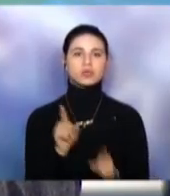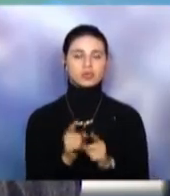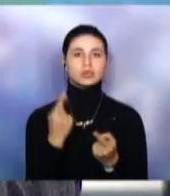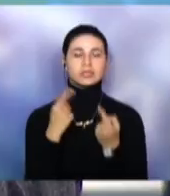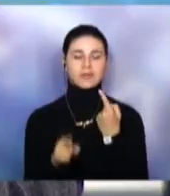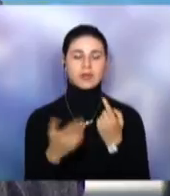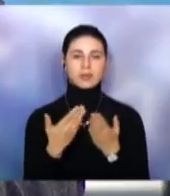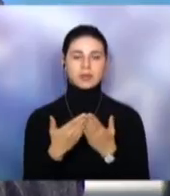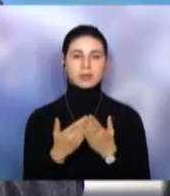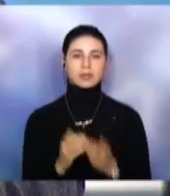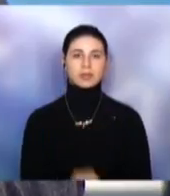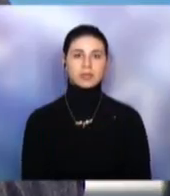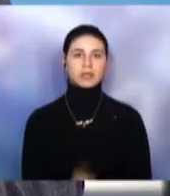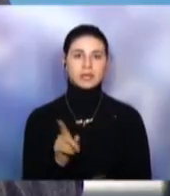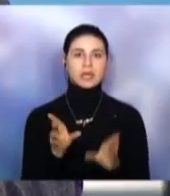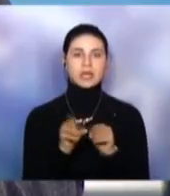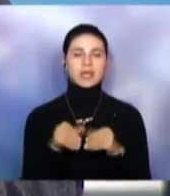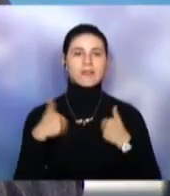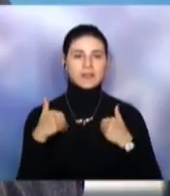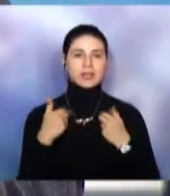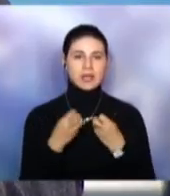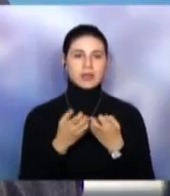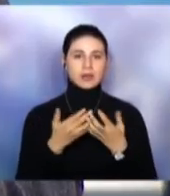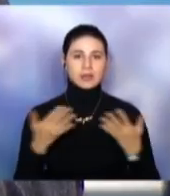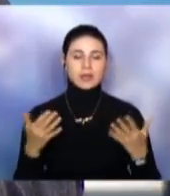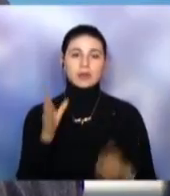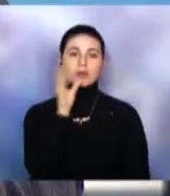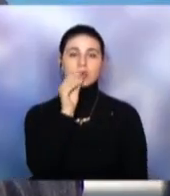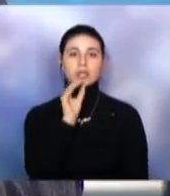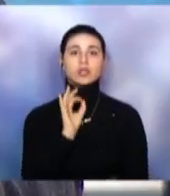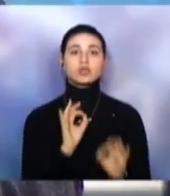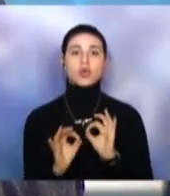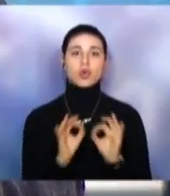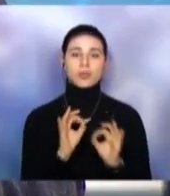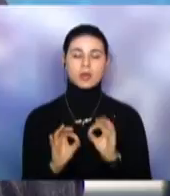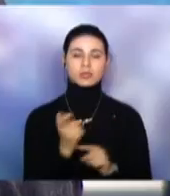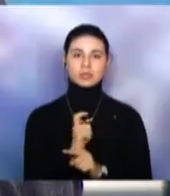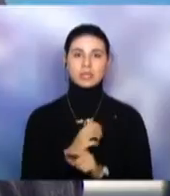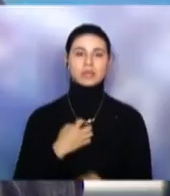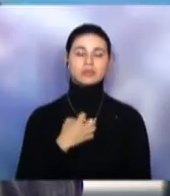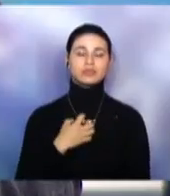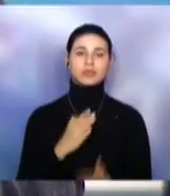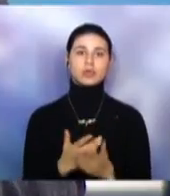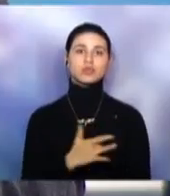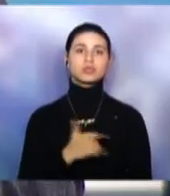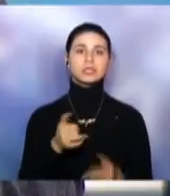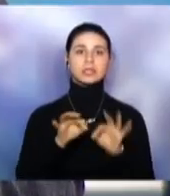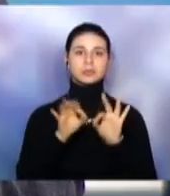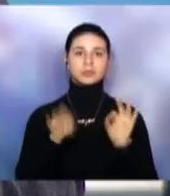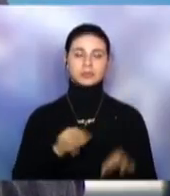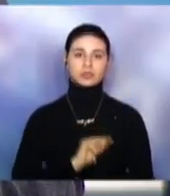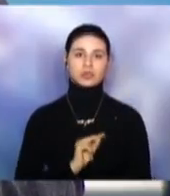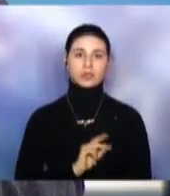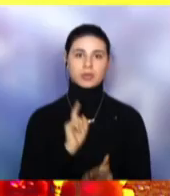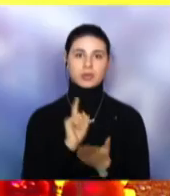ელექტროლიტების მასთან ერთად კონცენტრაციას ნორმალურს გადამწყვეტი მნიშვნელობა აქვს გულის გამართული მუშაობისთვის. დიახ,